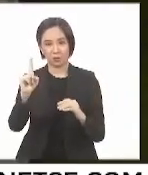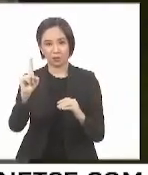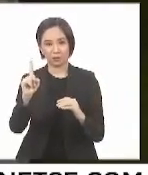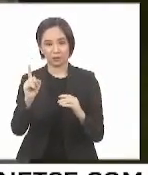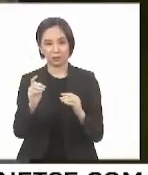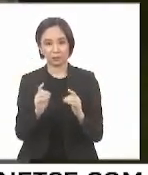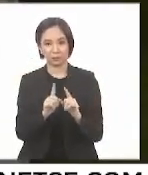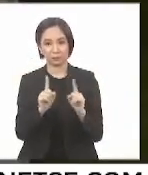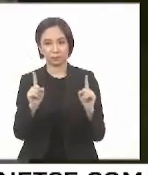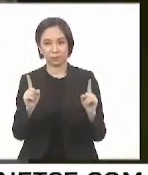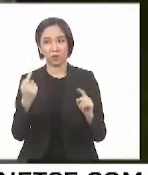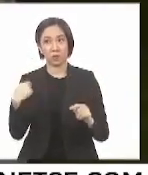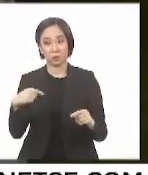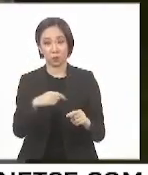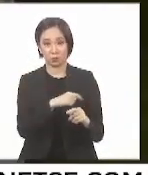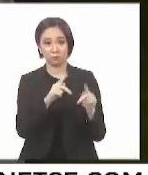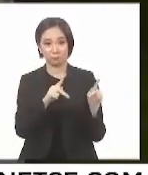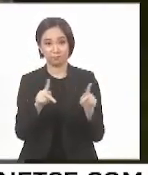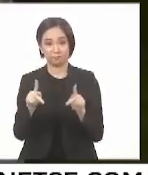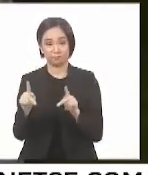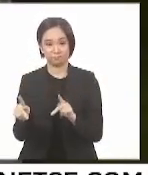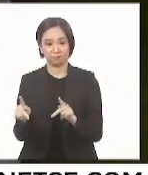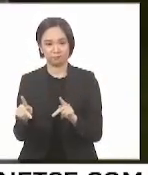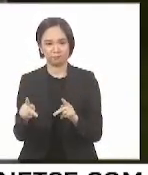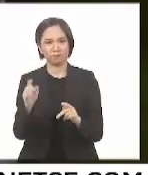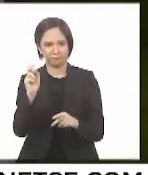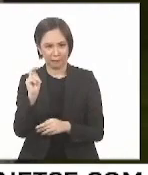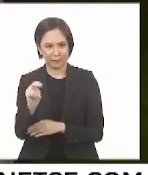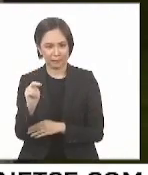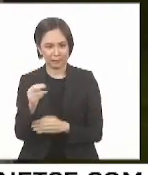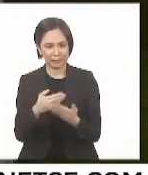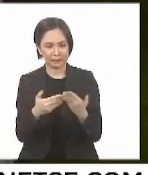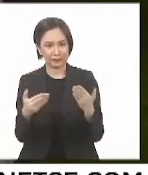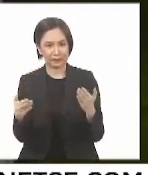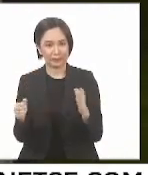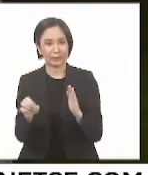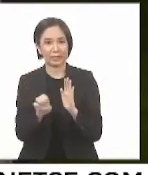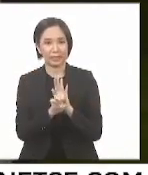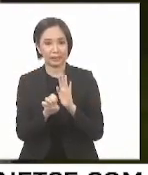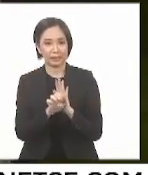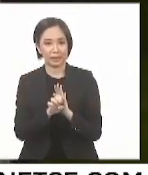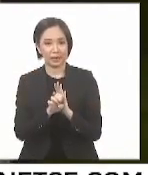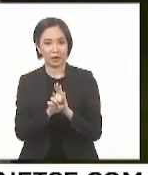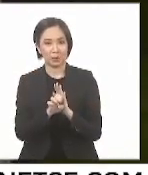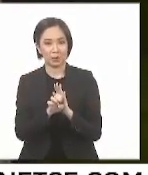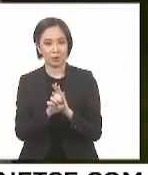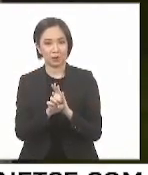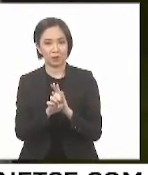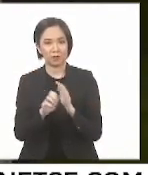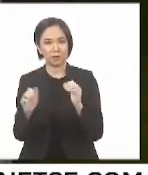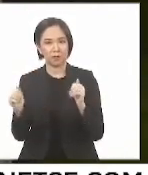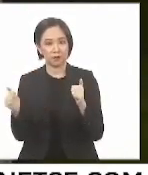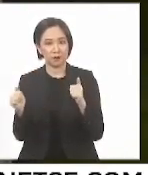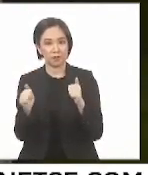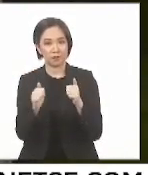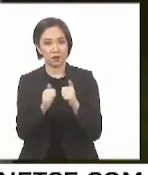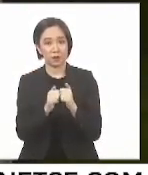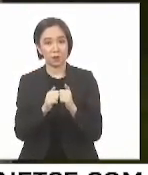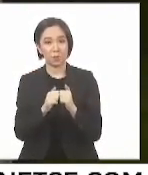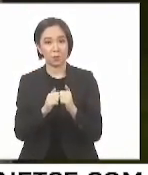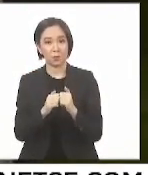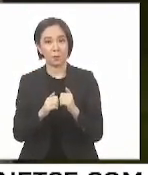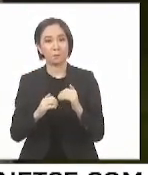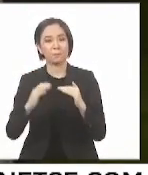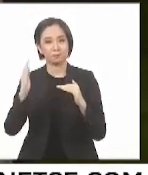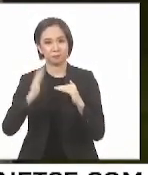namin yung mga kakailanganin po, like yung pagsunod po sa mga minimum health and safety